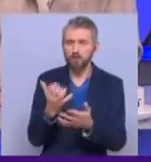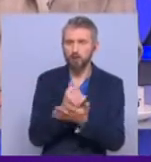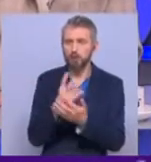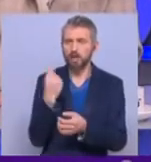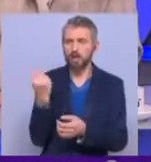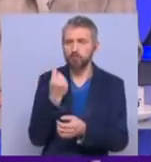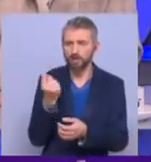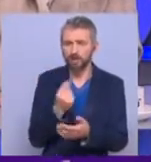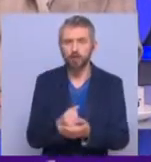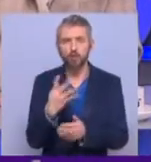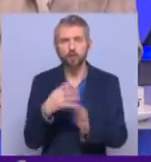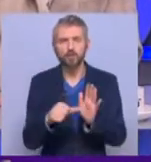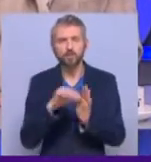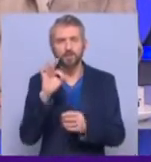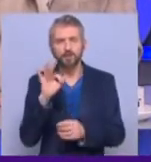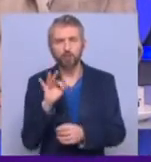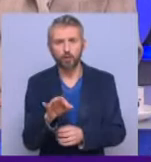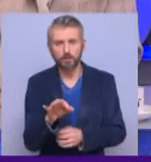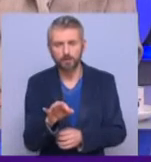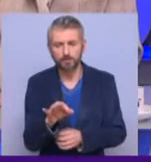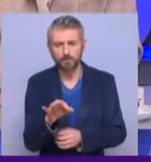напевно. 46%